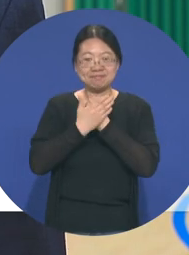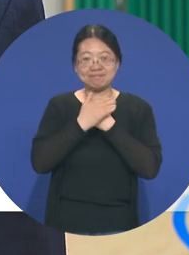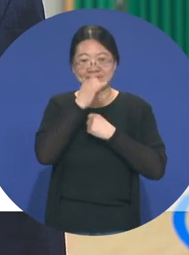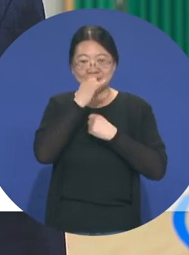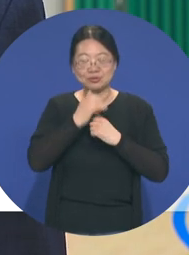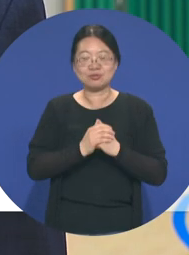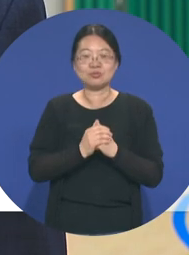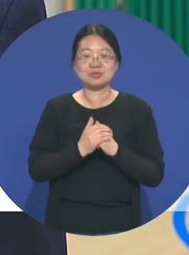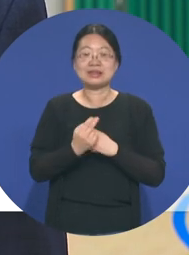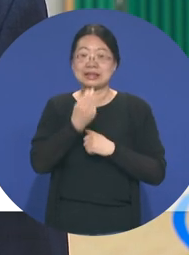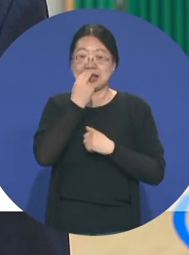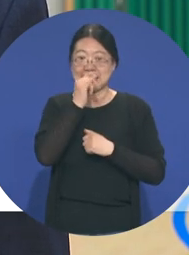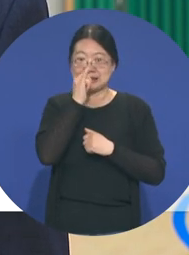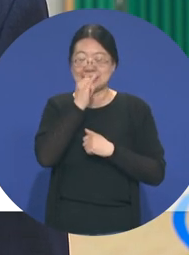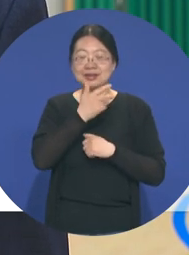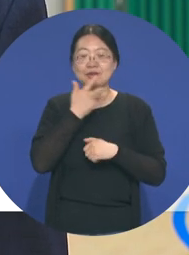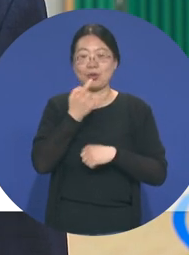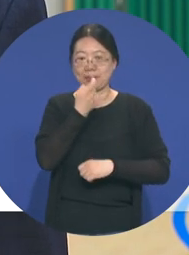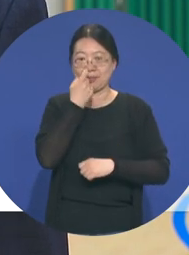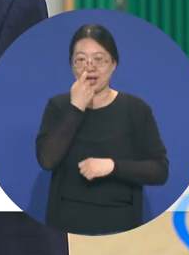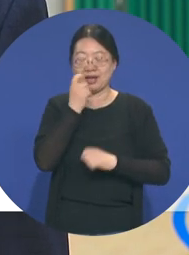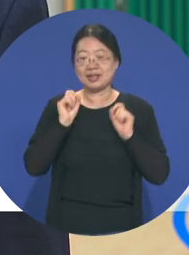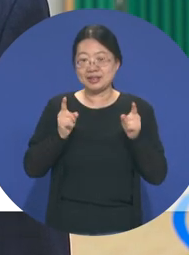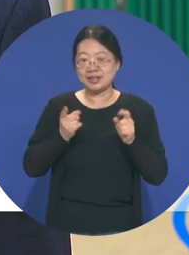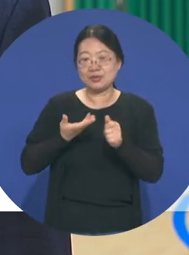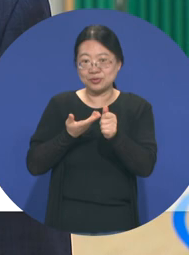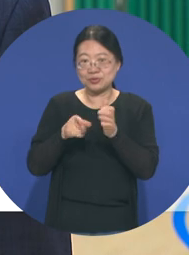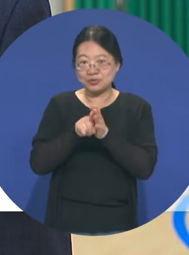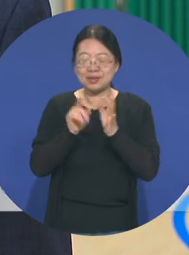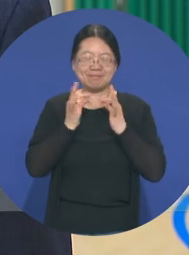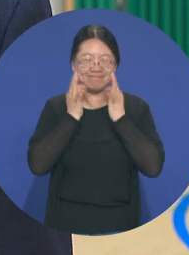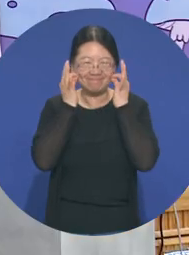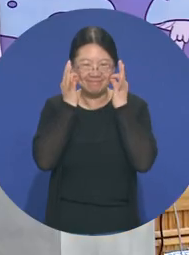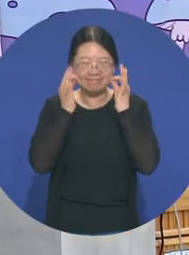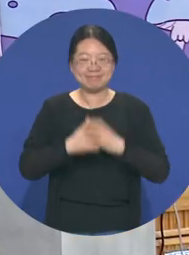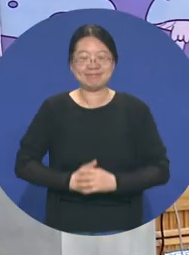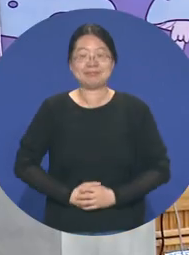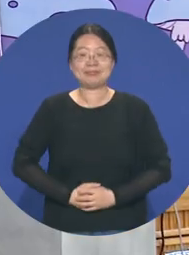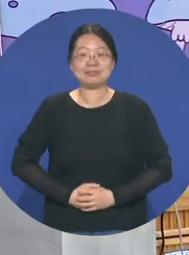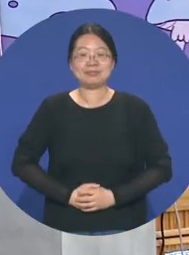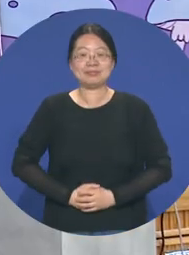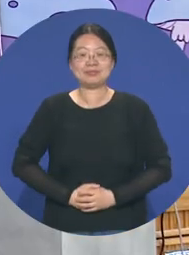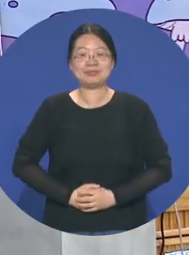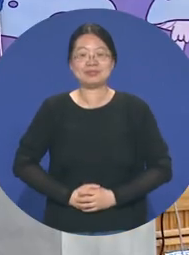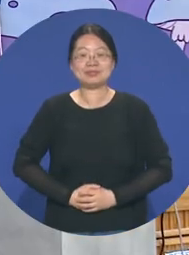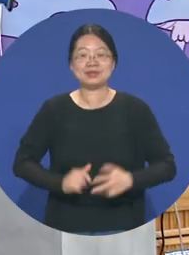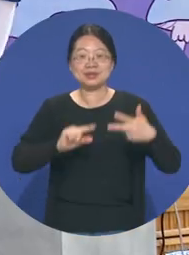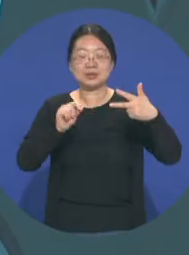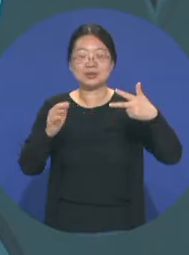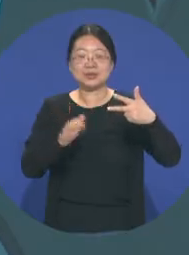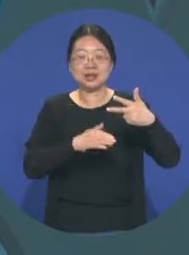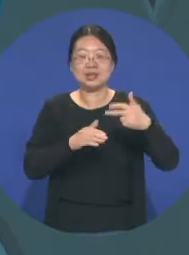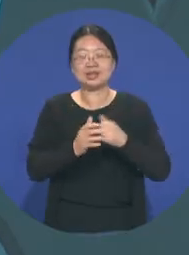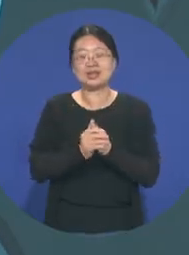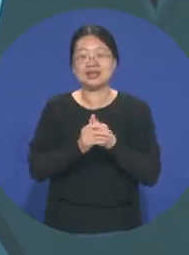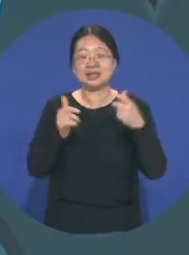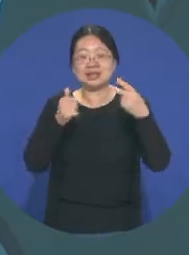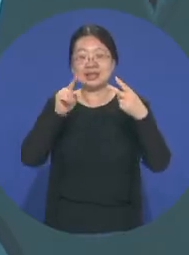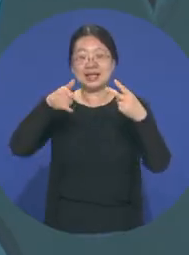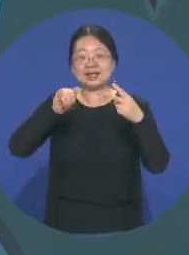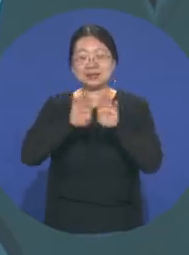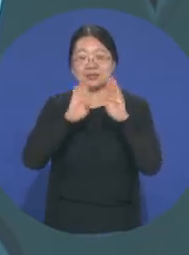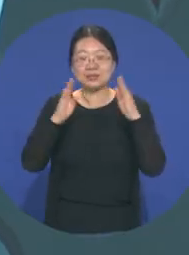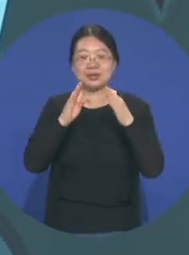생동감 있는 교육을 접할 수 있는 기회가 제공되도록 많은 노력을 하도록 하겠습니다. 올 하반기에는 2학기 개학 일정에 맞춰